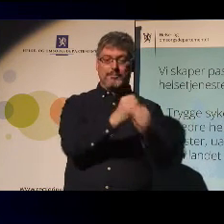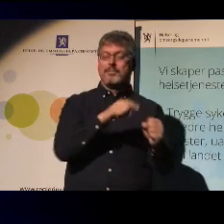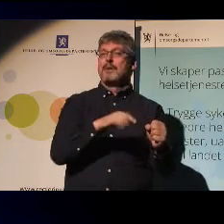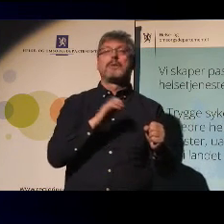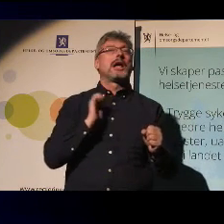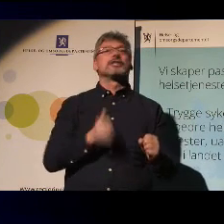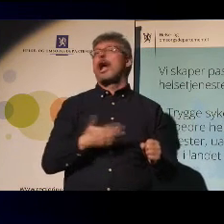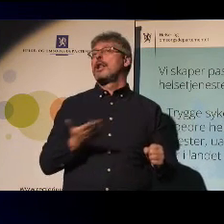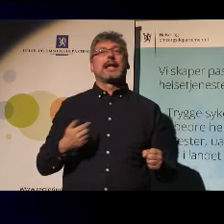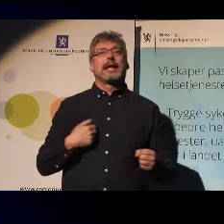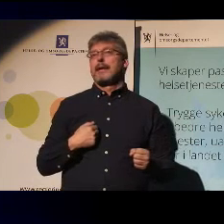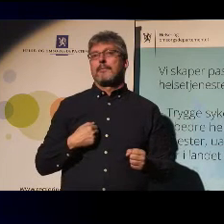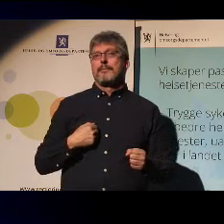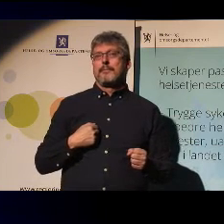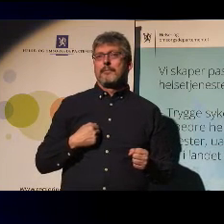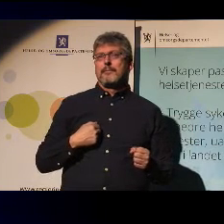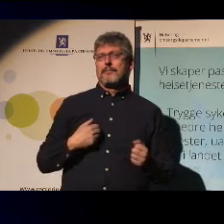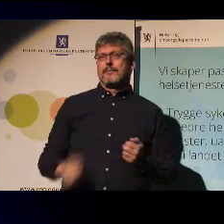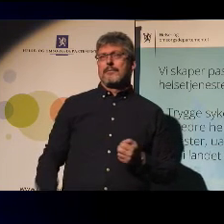ikke.